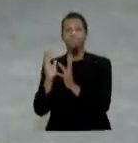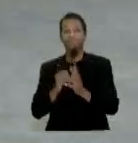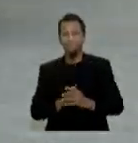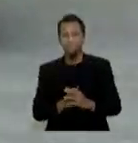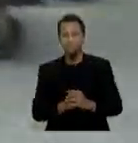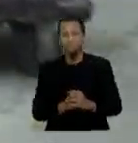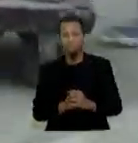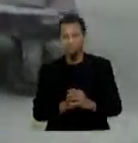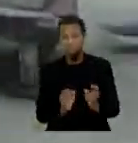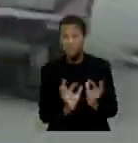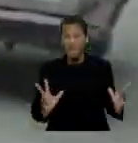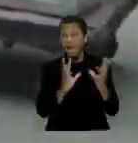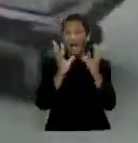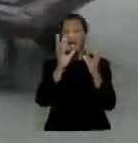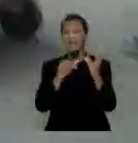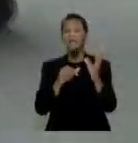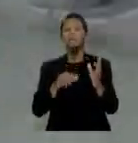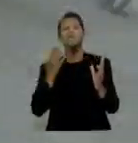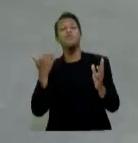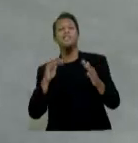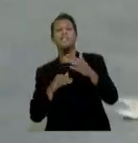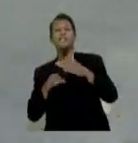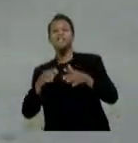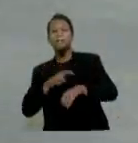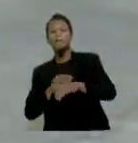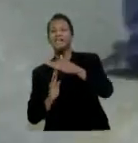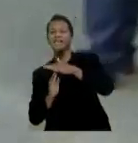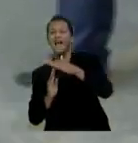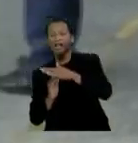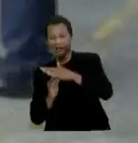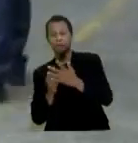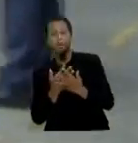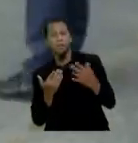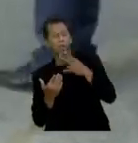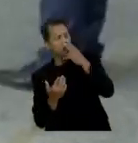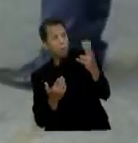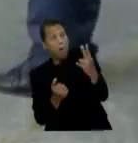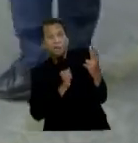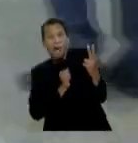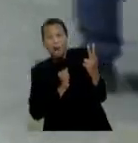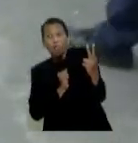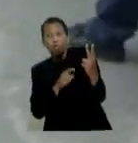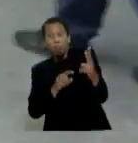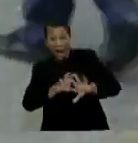Kebakaran yang terjadi saat jam istirahat kerja ini membuat panik para pekerja yang berupaya menyelamatkan barang dan dokumen